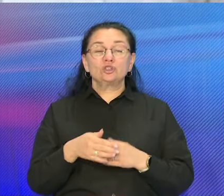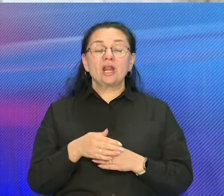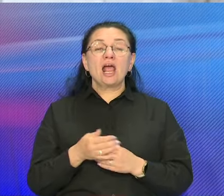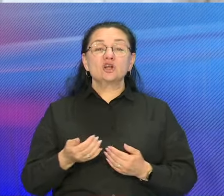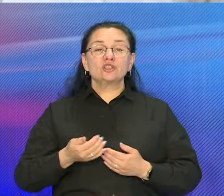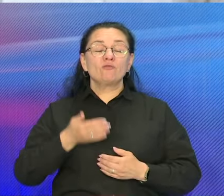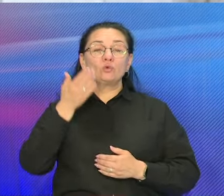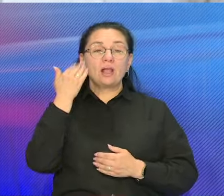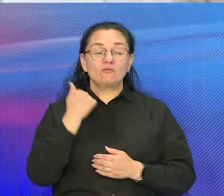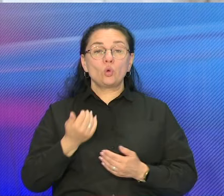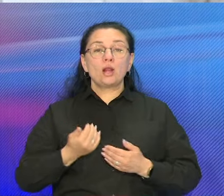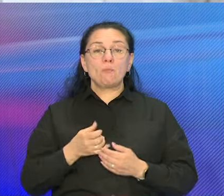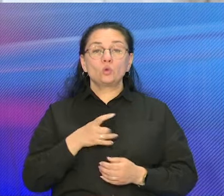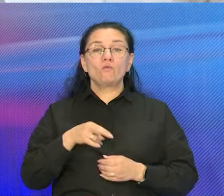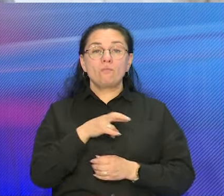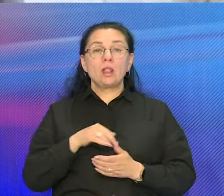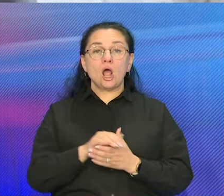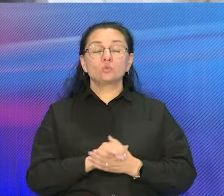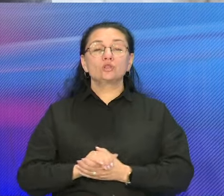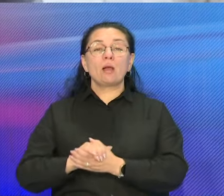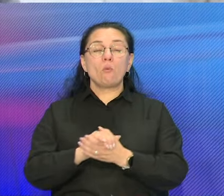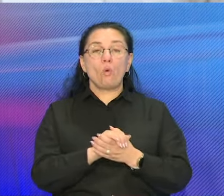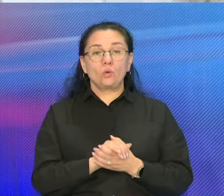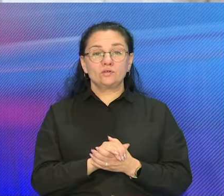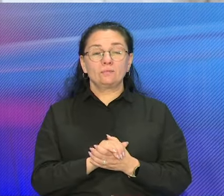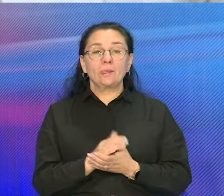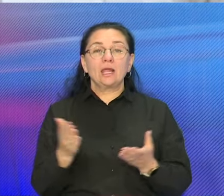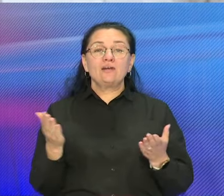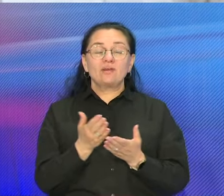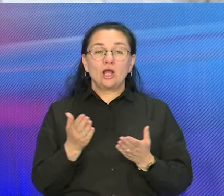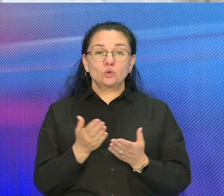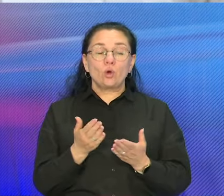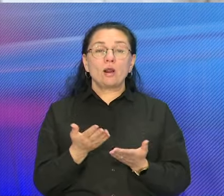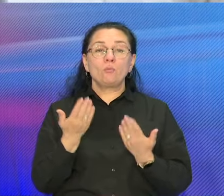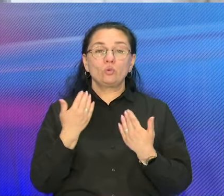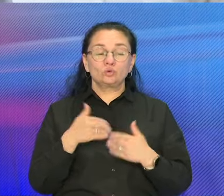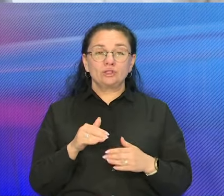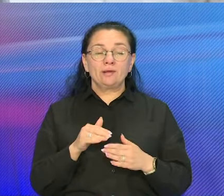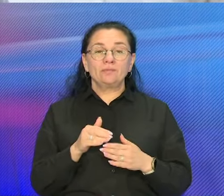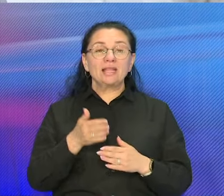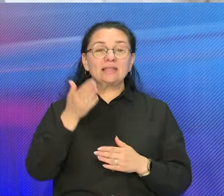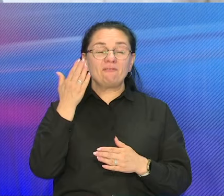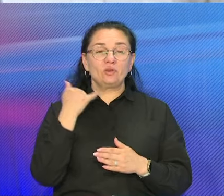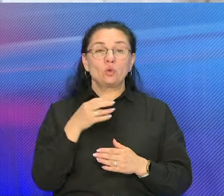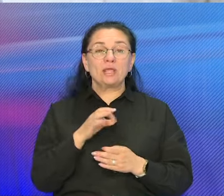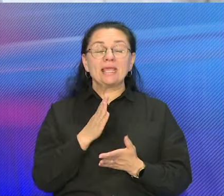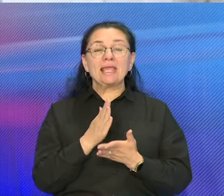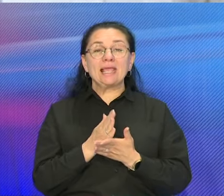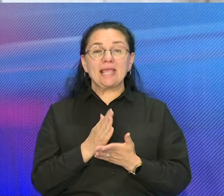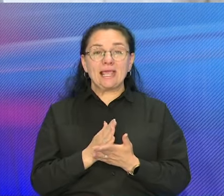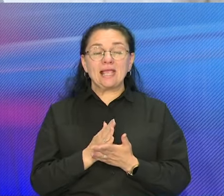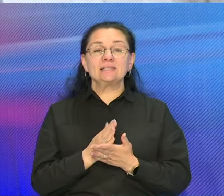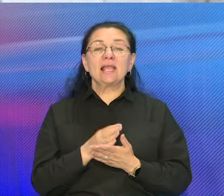ТАВЫРЫСТВА УЗДЫМ У ЯКИМ Я ТАКСАМА ПРАЦУЮЮ И ЙОСТЬ ЦЕНТР БЕЛАРУССКАЯ